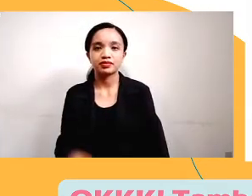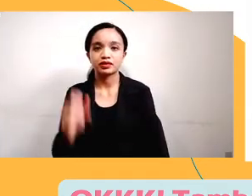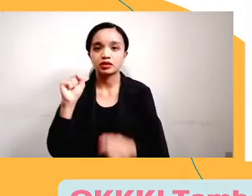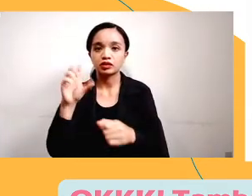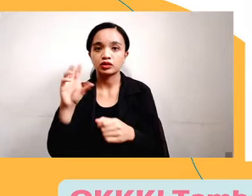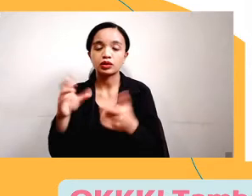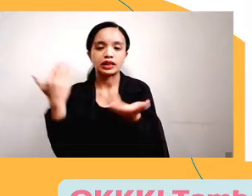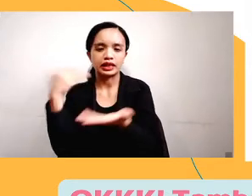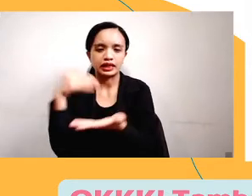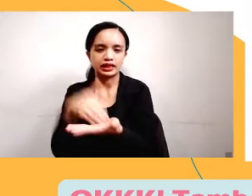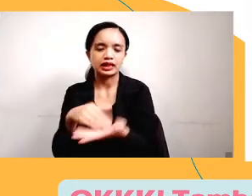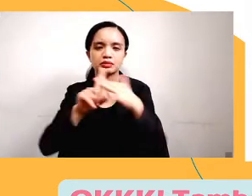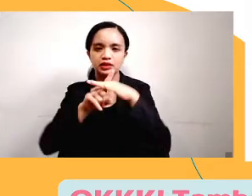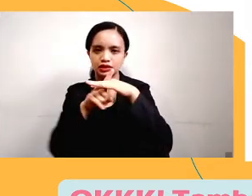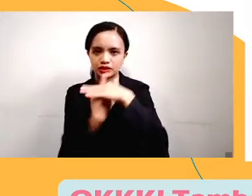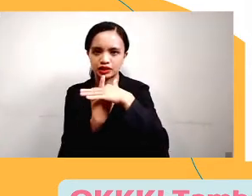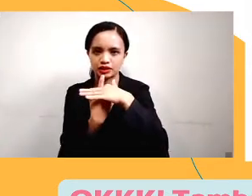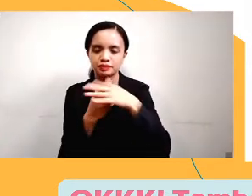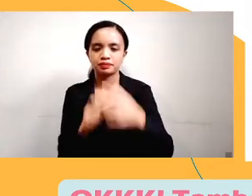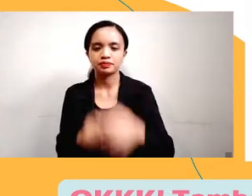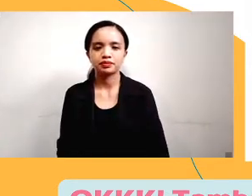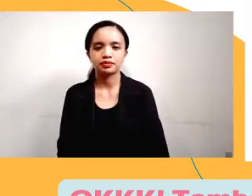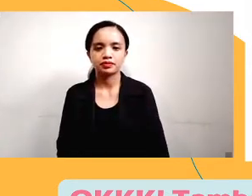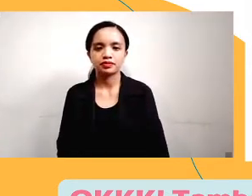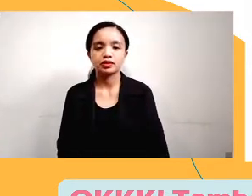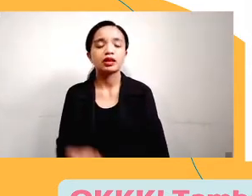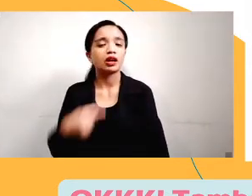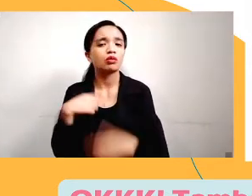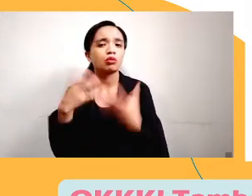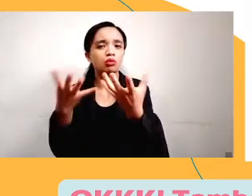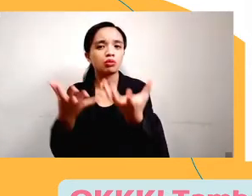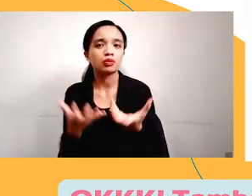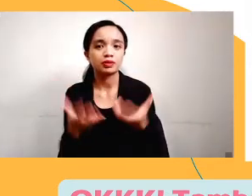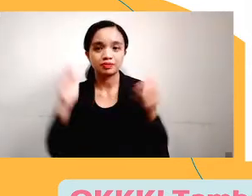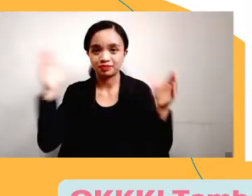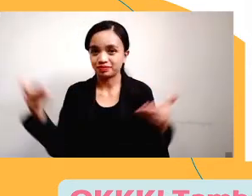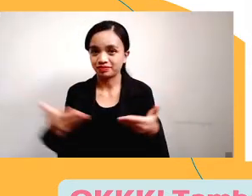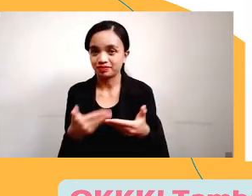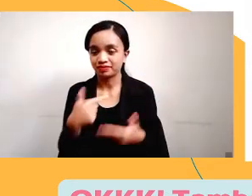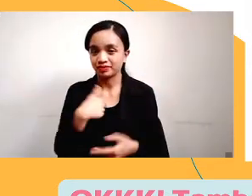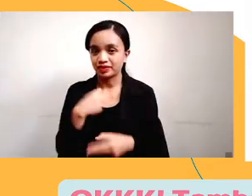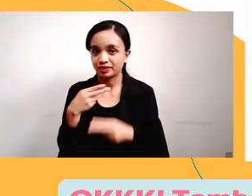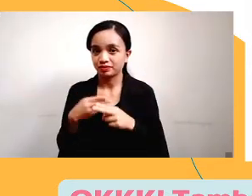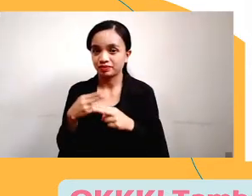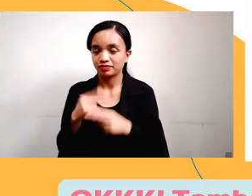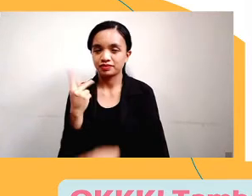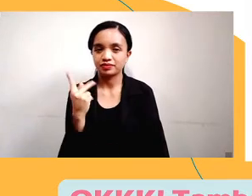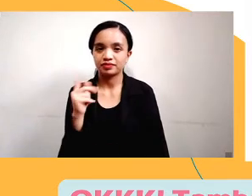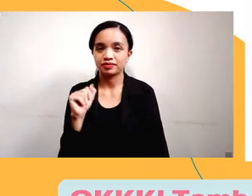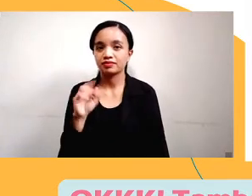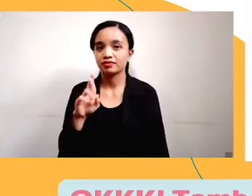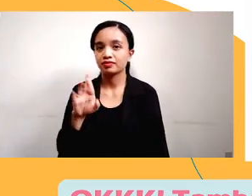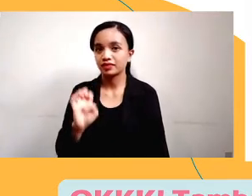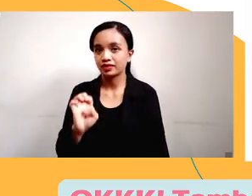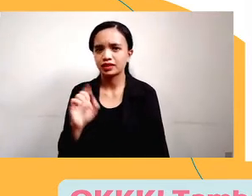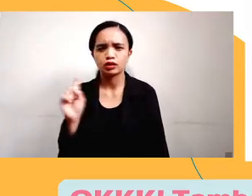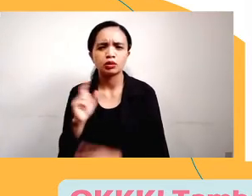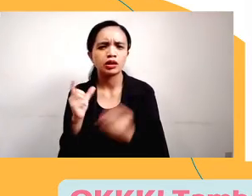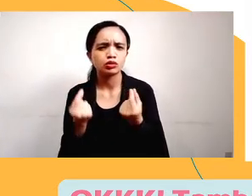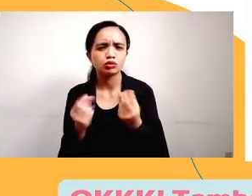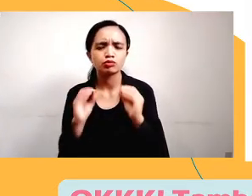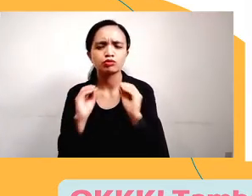ulit tayo. Gusto ko lang ulit magpakilala sa inyo. Ako po ang inyong Ate Kare na magtuturo po sa inyo